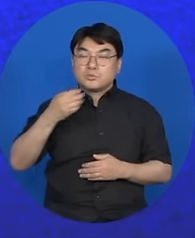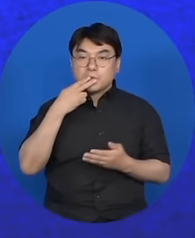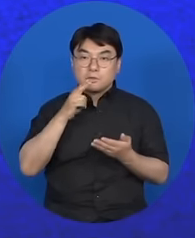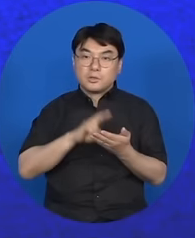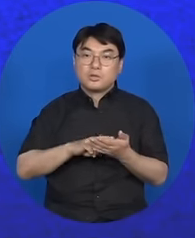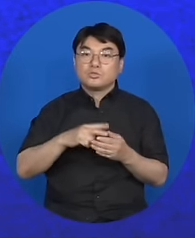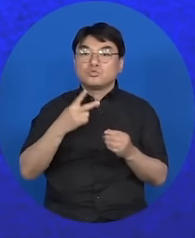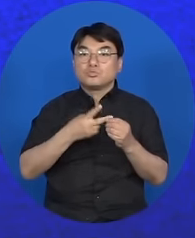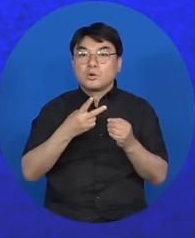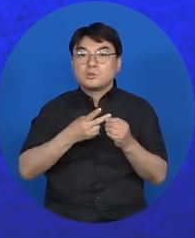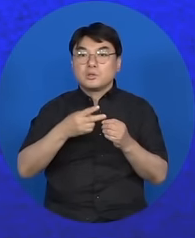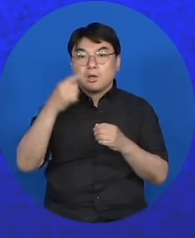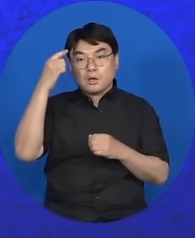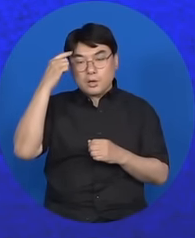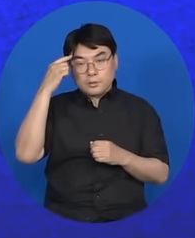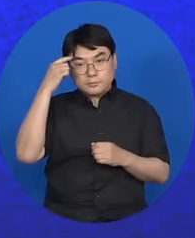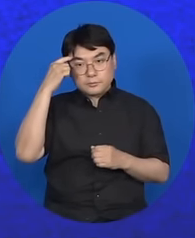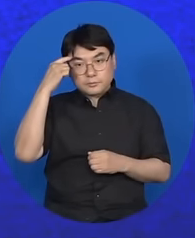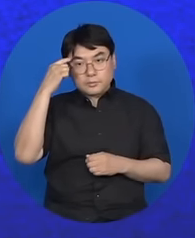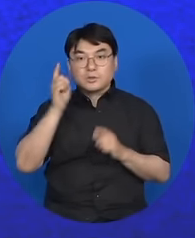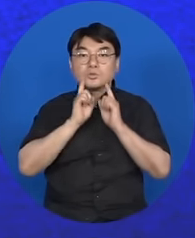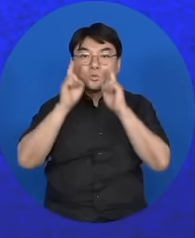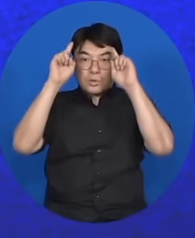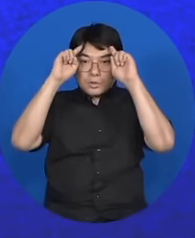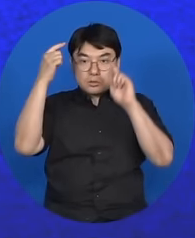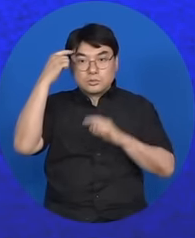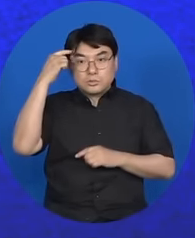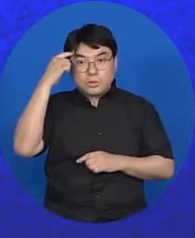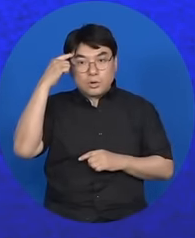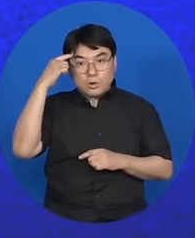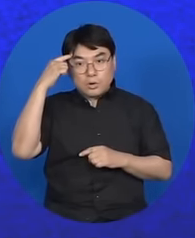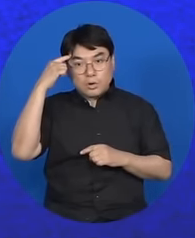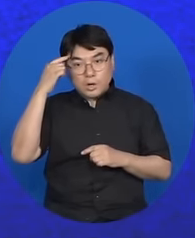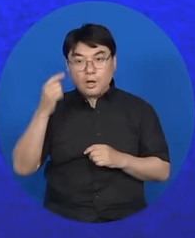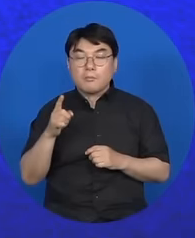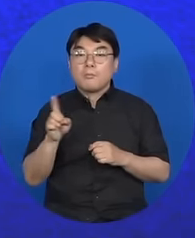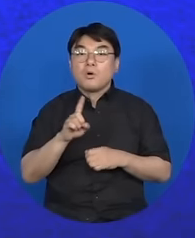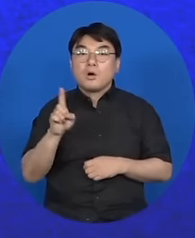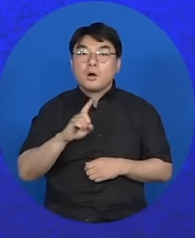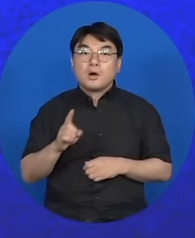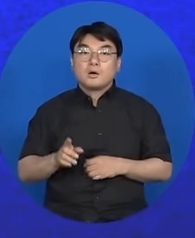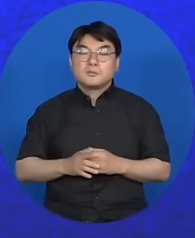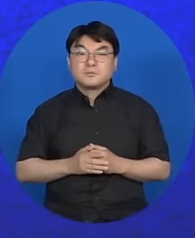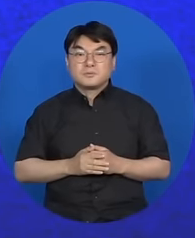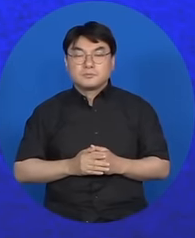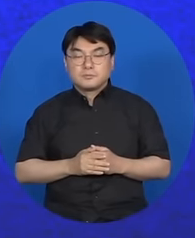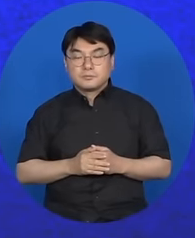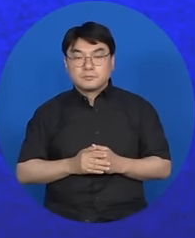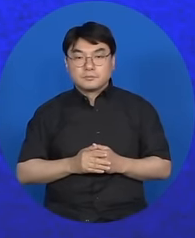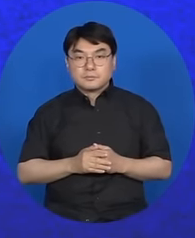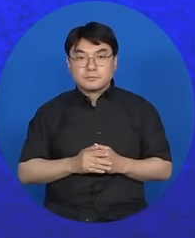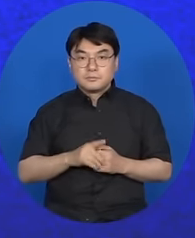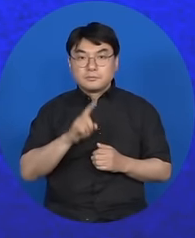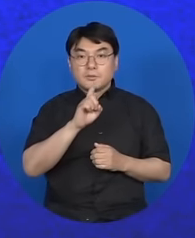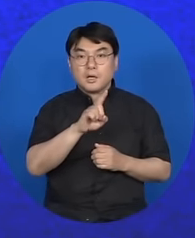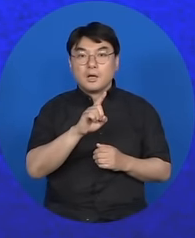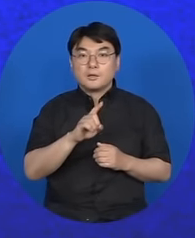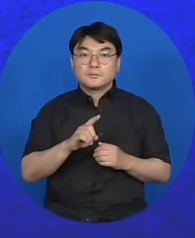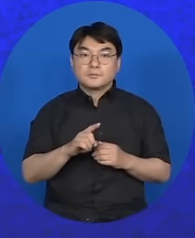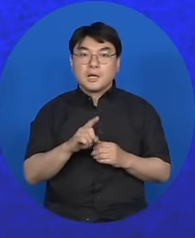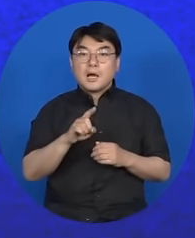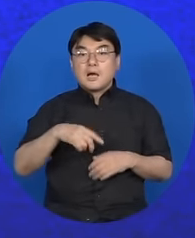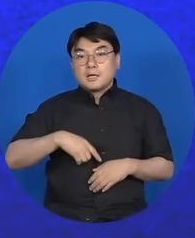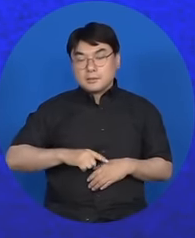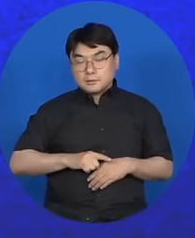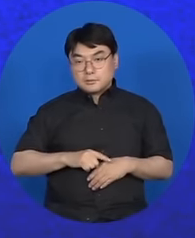거기에 두 번째 지옥의 철학은 하나의 사물은 다른 사물과 별개다. 하나의 자아는